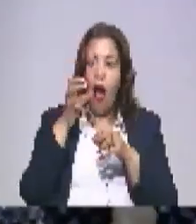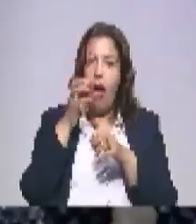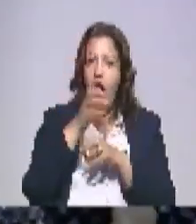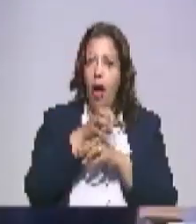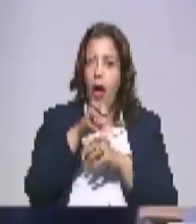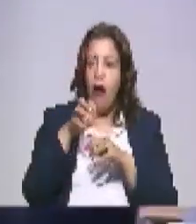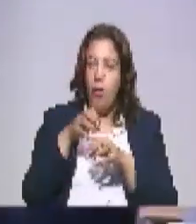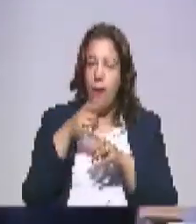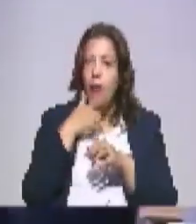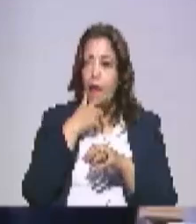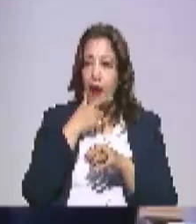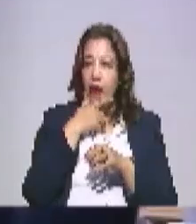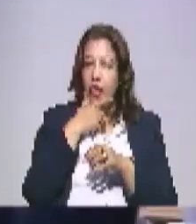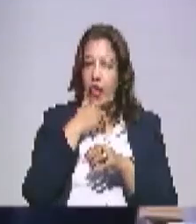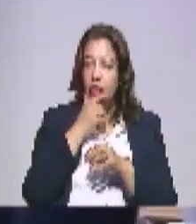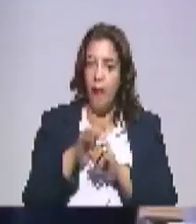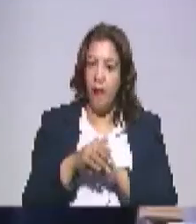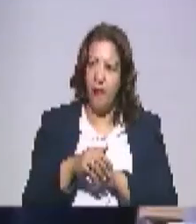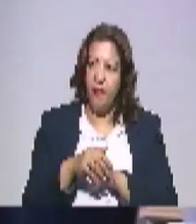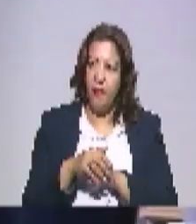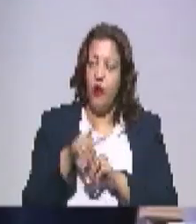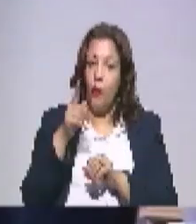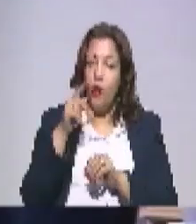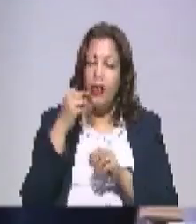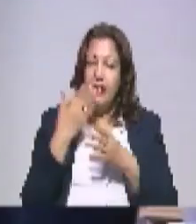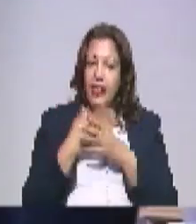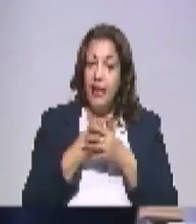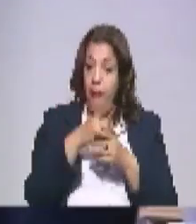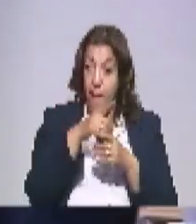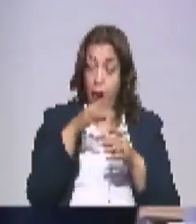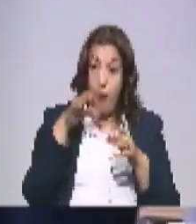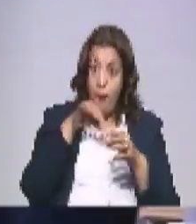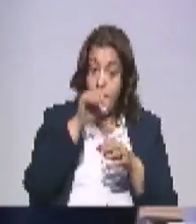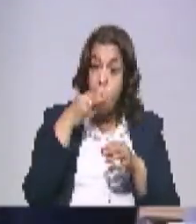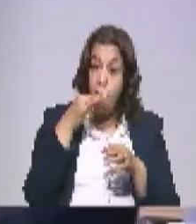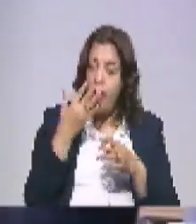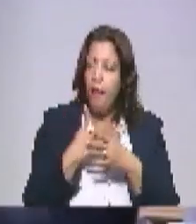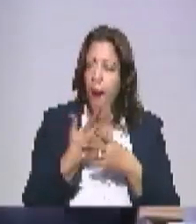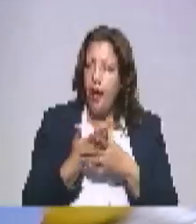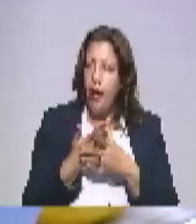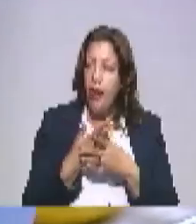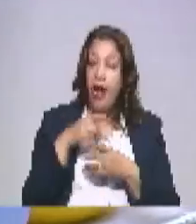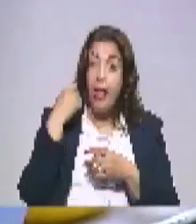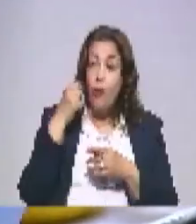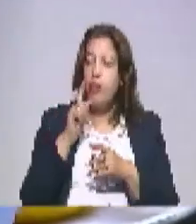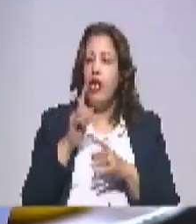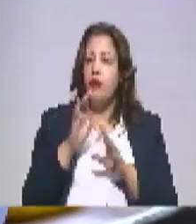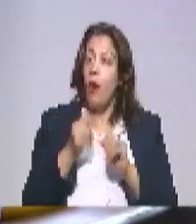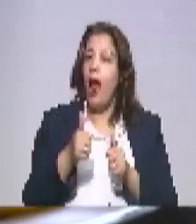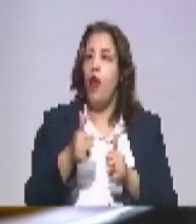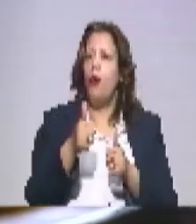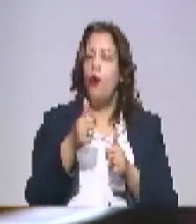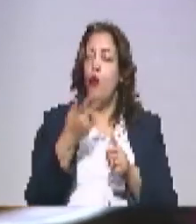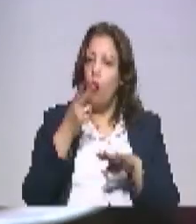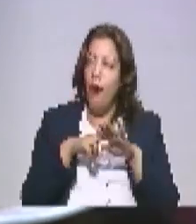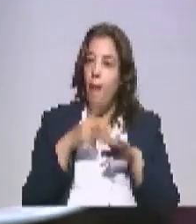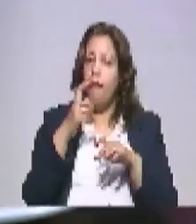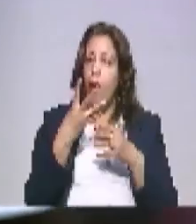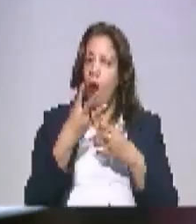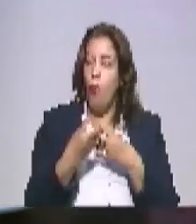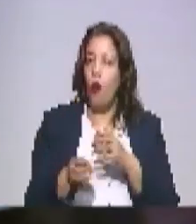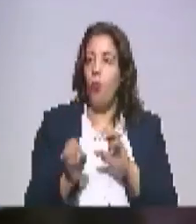ينزل ميته. ينزل ميه ما يشربش. ينزل ميته ويخليه ما يسودش يعني. اوكي كويس. حلو. معانا بقى ميه مغليه.